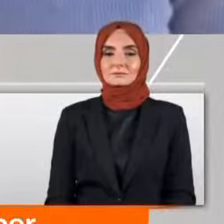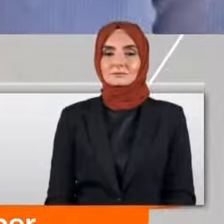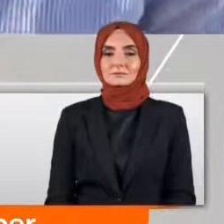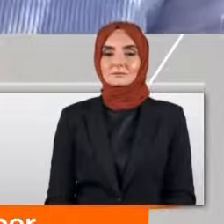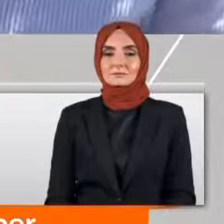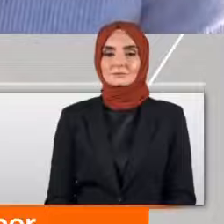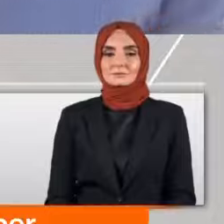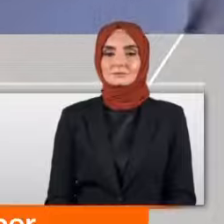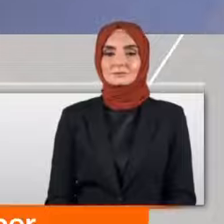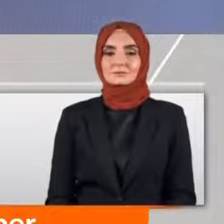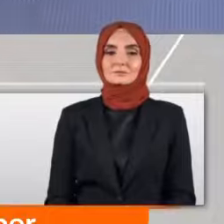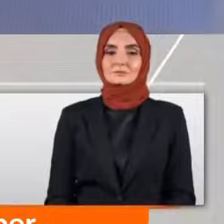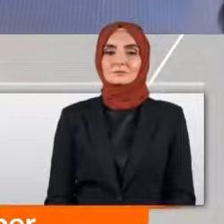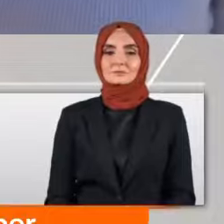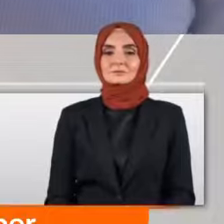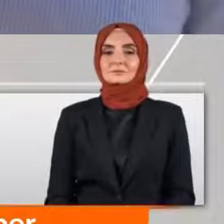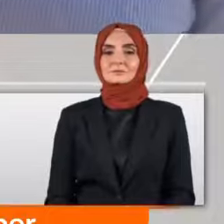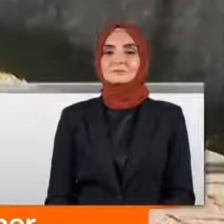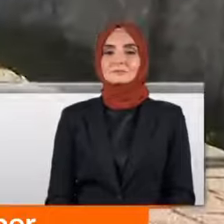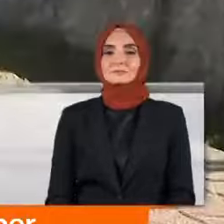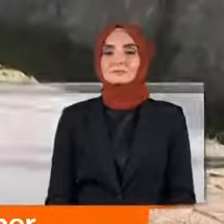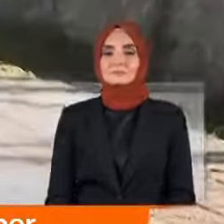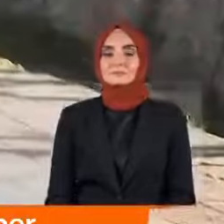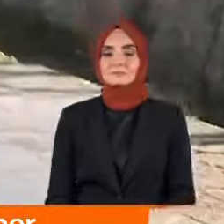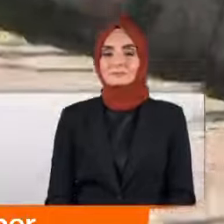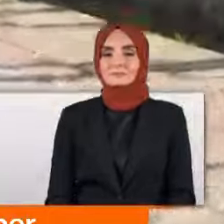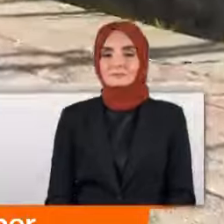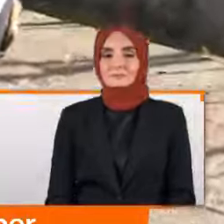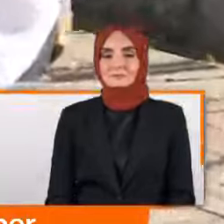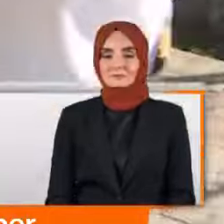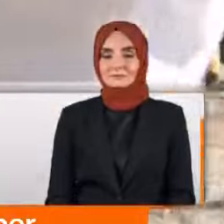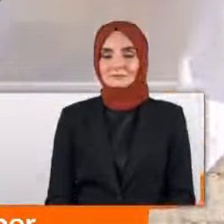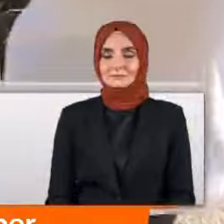şey. Türk mühendislerinin de böyle bir çalışma yapması ayrıca gurur verici.